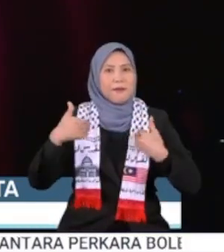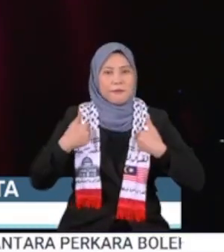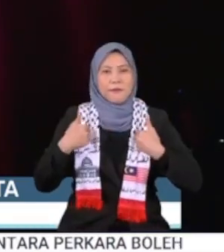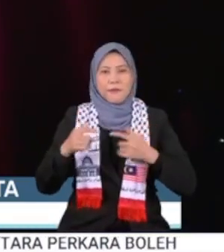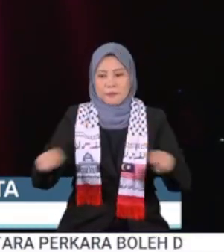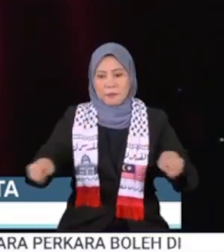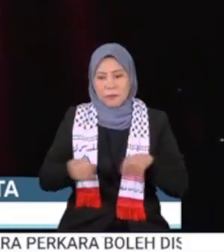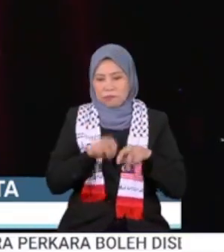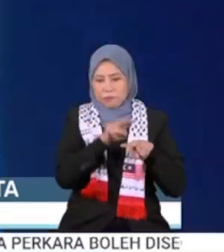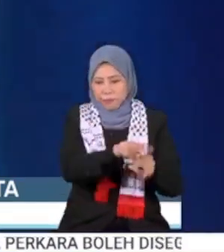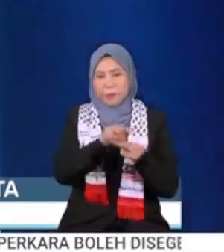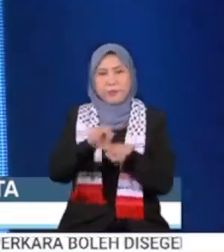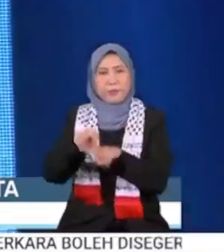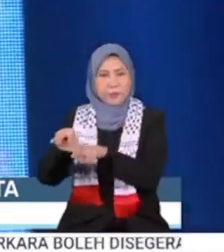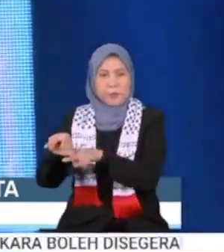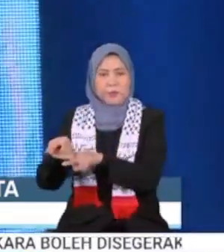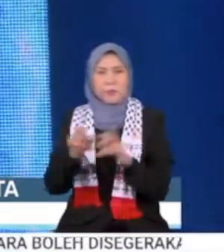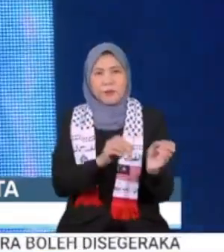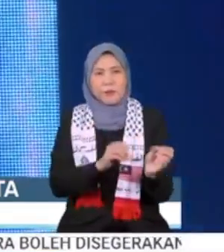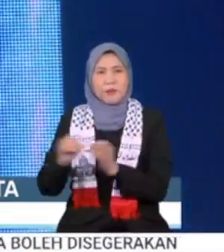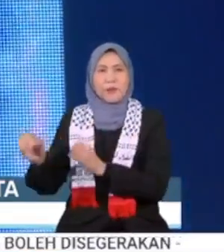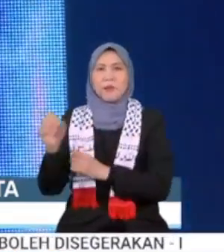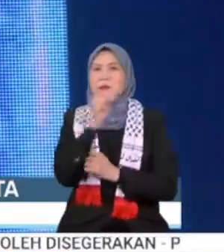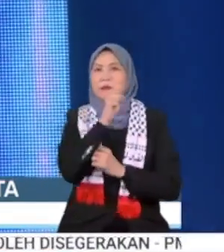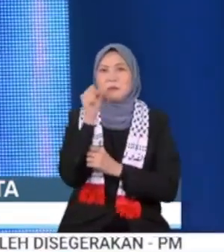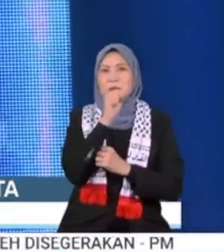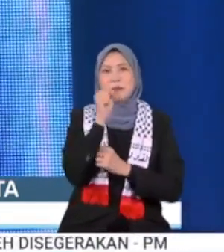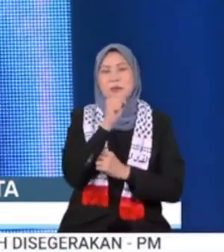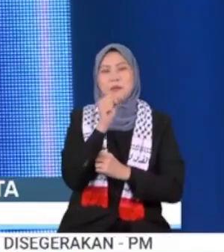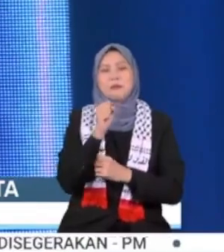di lokasi bagi memantau setiap penganjuran